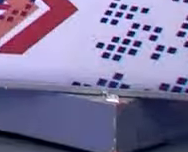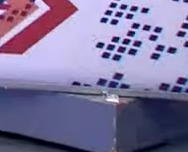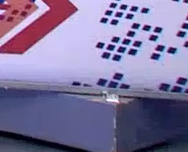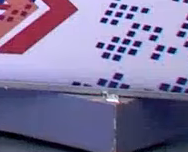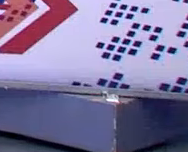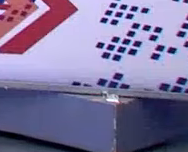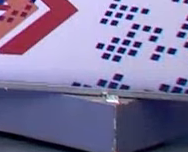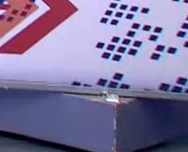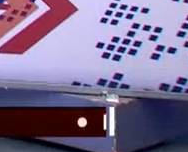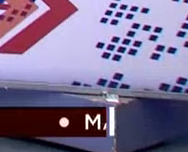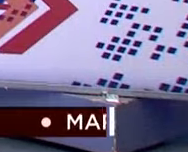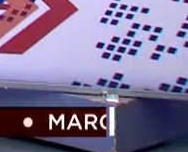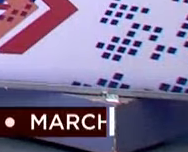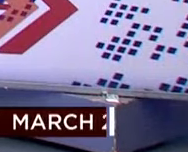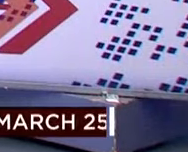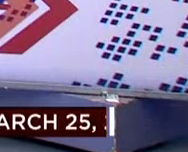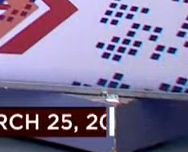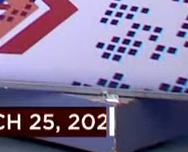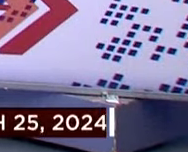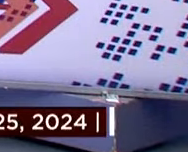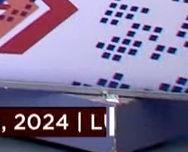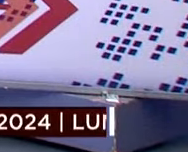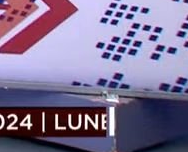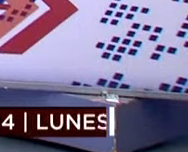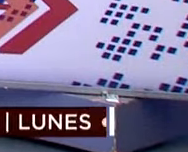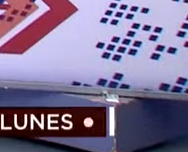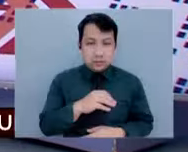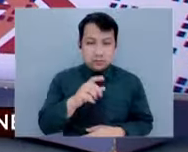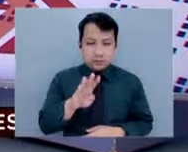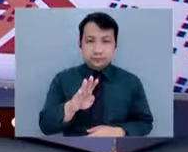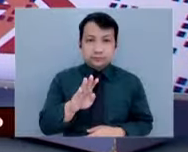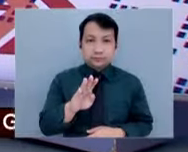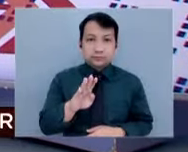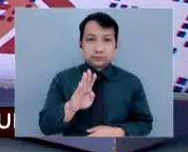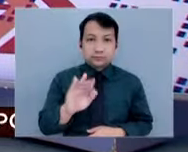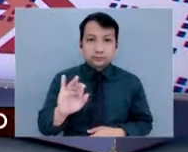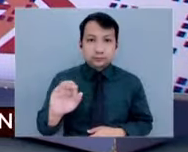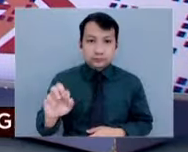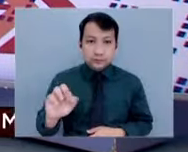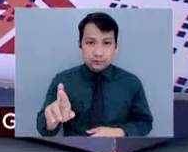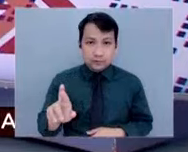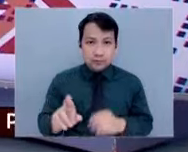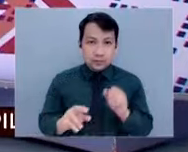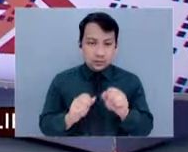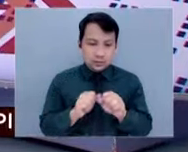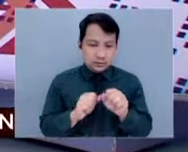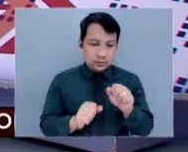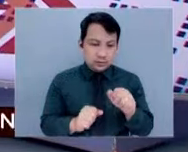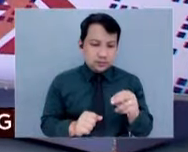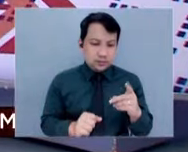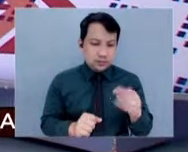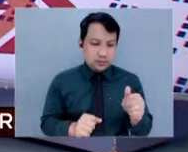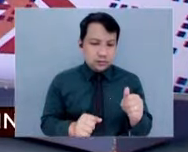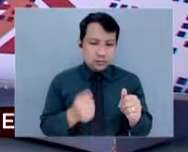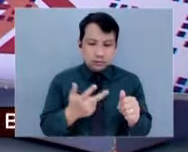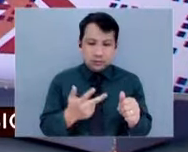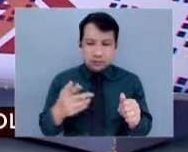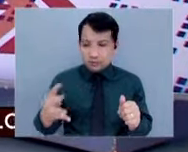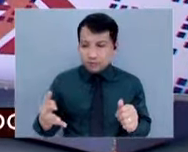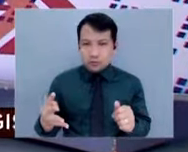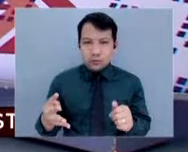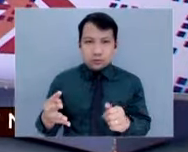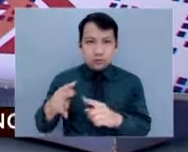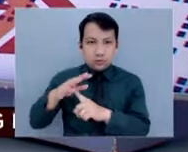Halos lipa rin na ng hangin ang mga tauhan ng BFAR sa Sandy Key 3 at 4 sa May Pagasa Island. Nilipitan sila ng helikopter ng China at